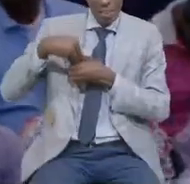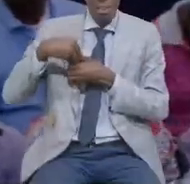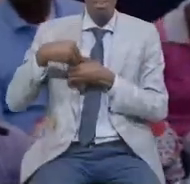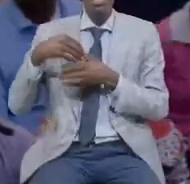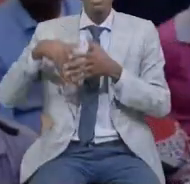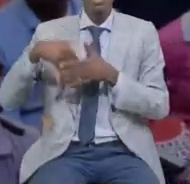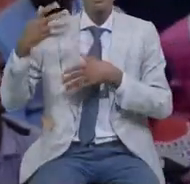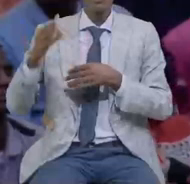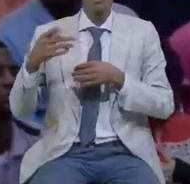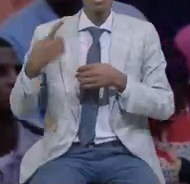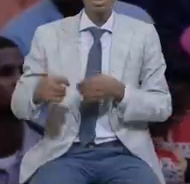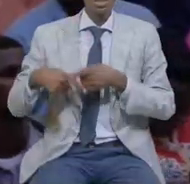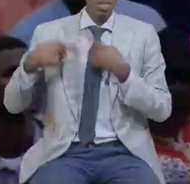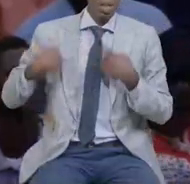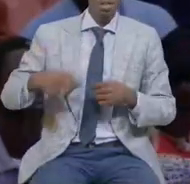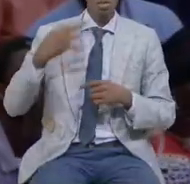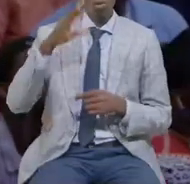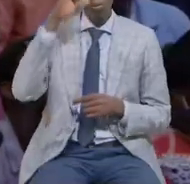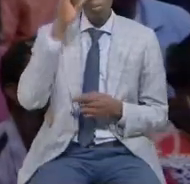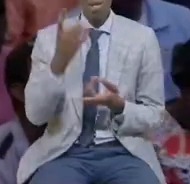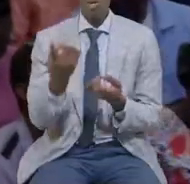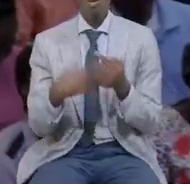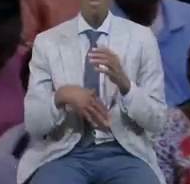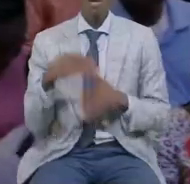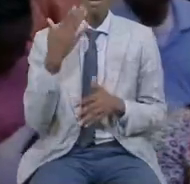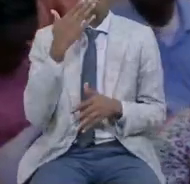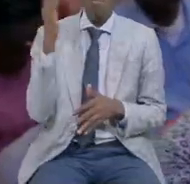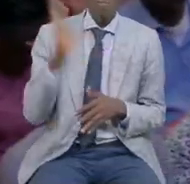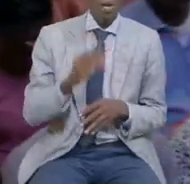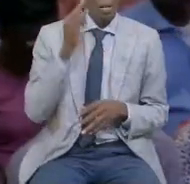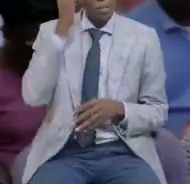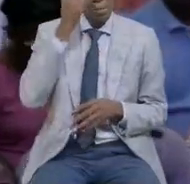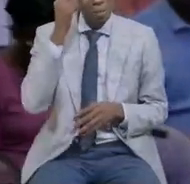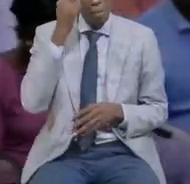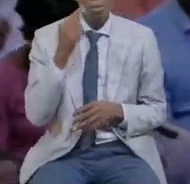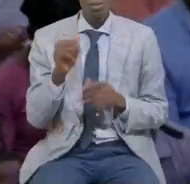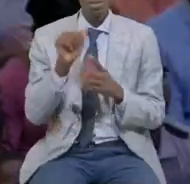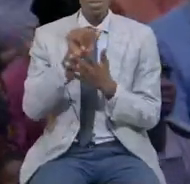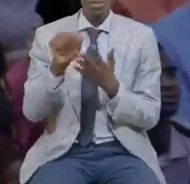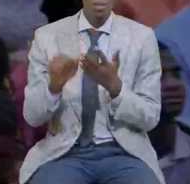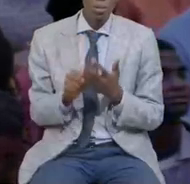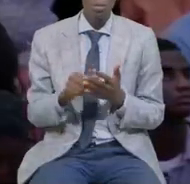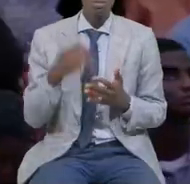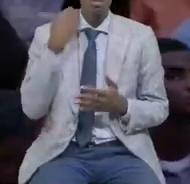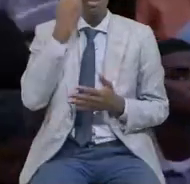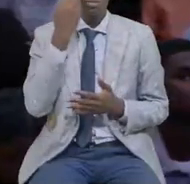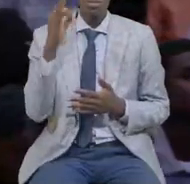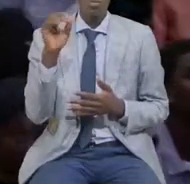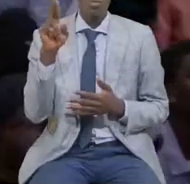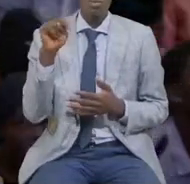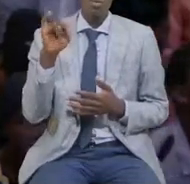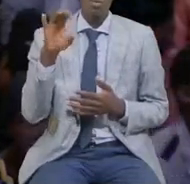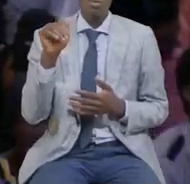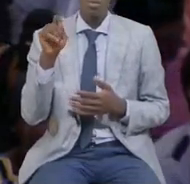des hommes que sortent les mauvaises pensées, les adultères, les impudicités, les meurtres,